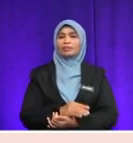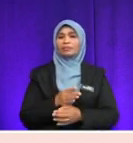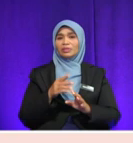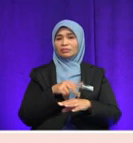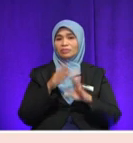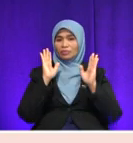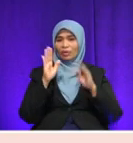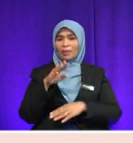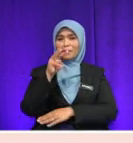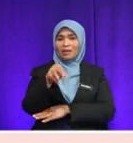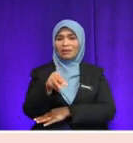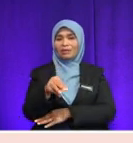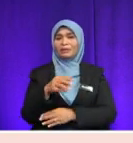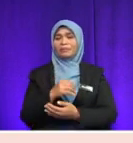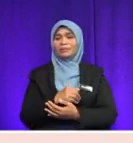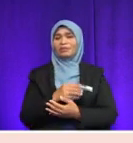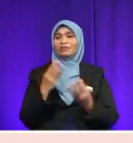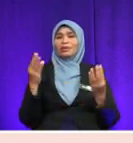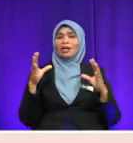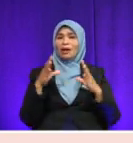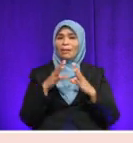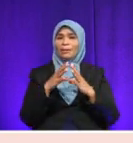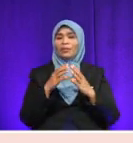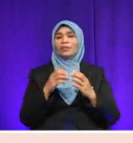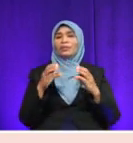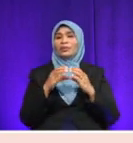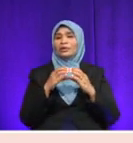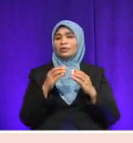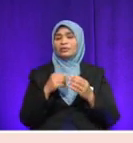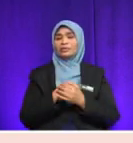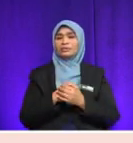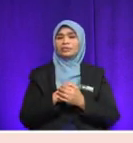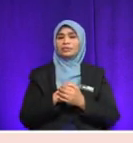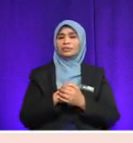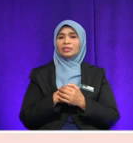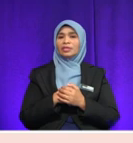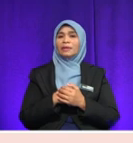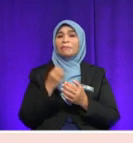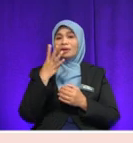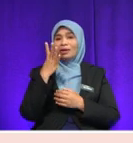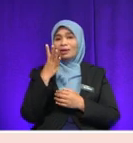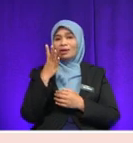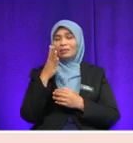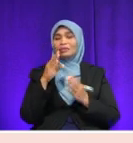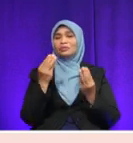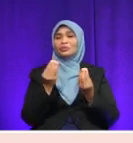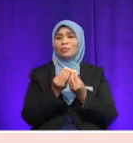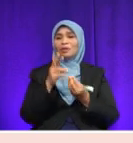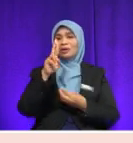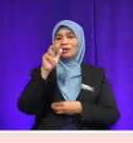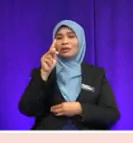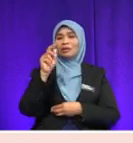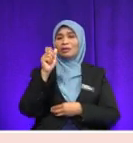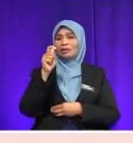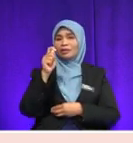menunaikan salat Jamak dan qasar ini gampang sekali ah mungkin pernah dengarlah Ustaz ada jamak nih ya oke berapa 2 3